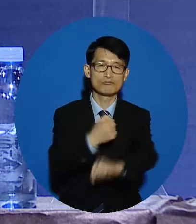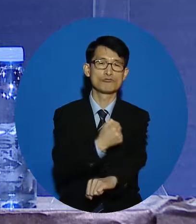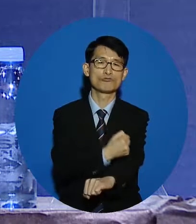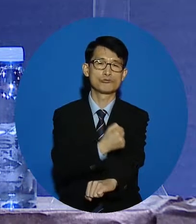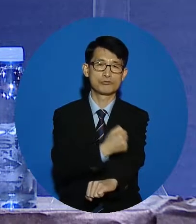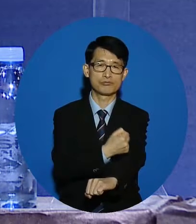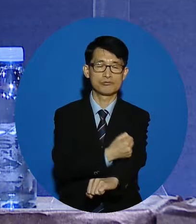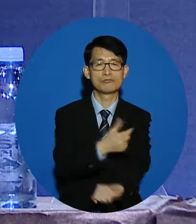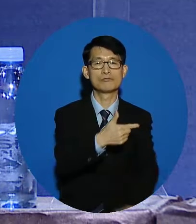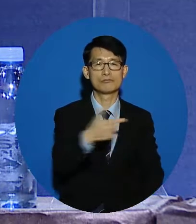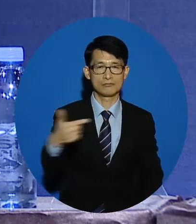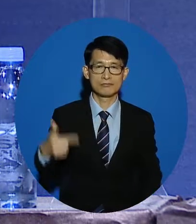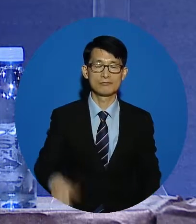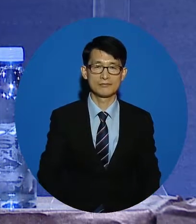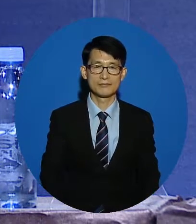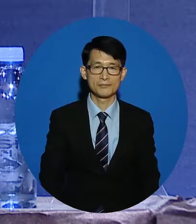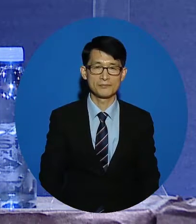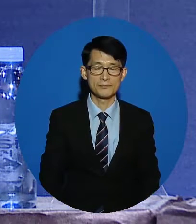계시면서